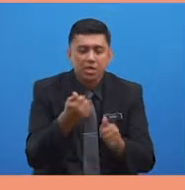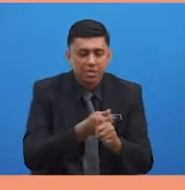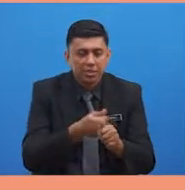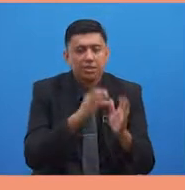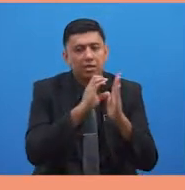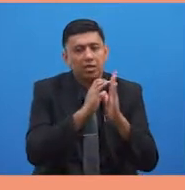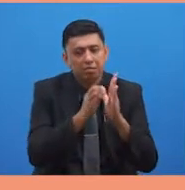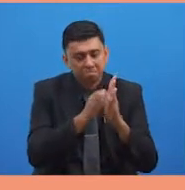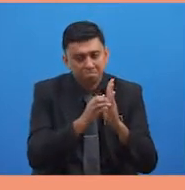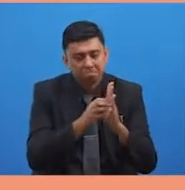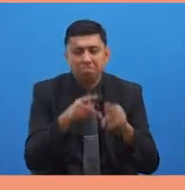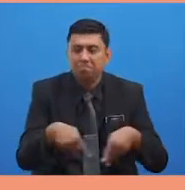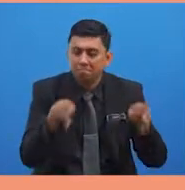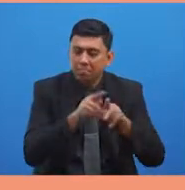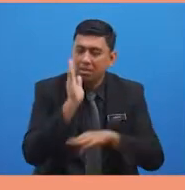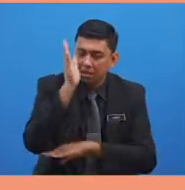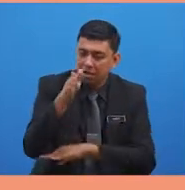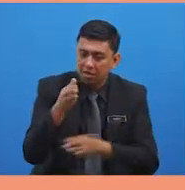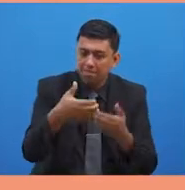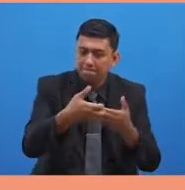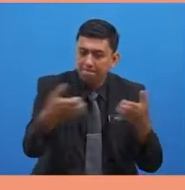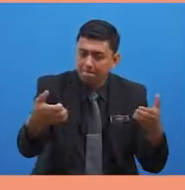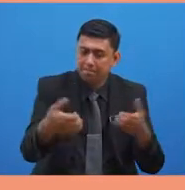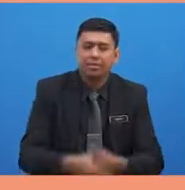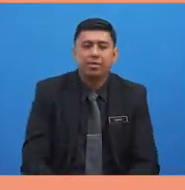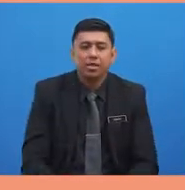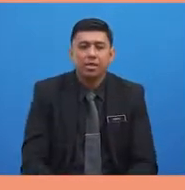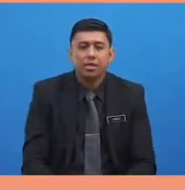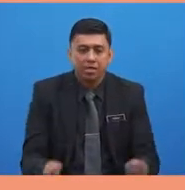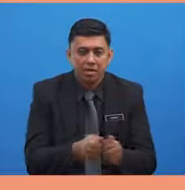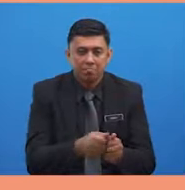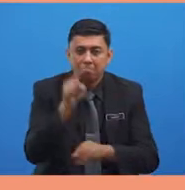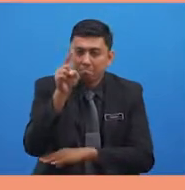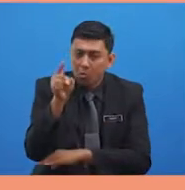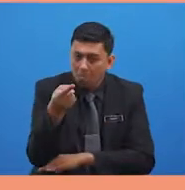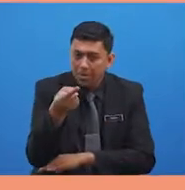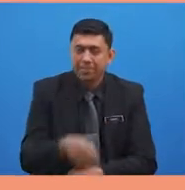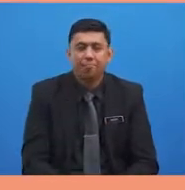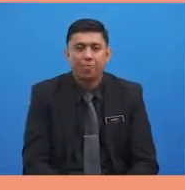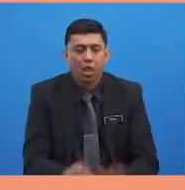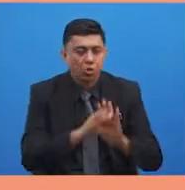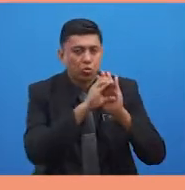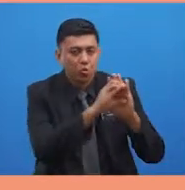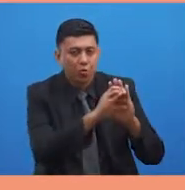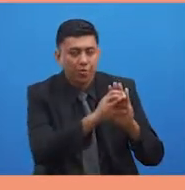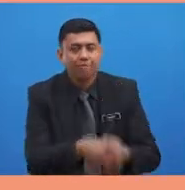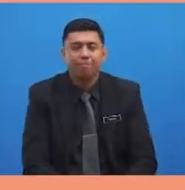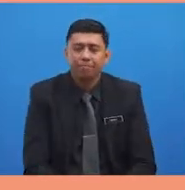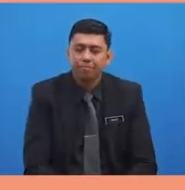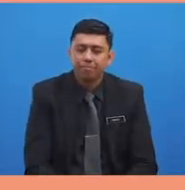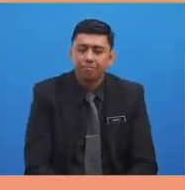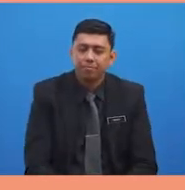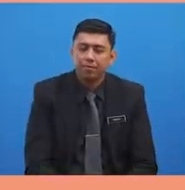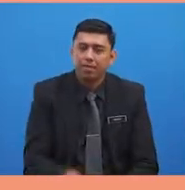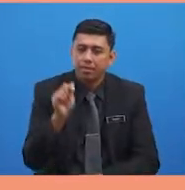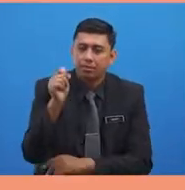yang dimasukkan akan diasingkan dengan tanda koma. Lihat contoh pengisytiharan tata